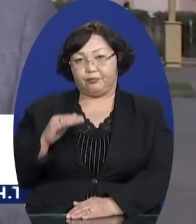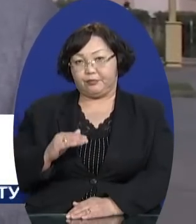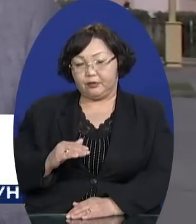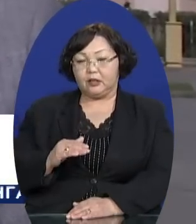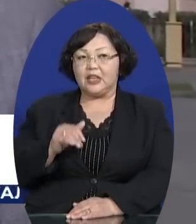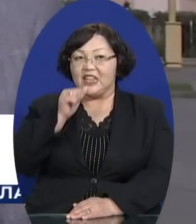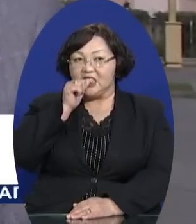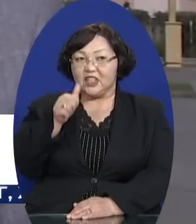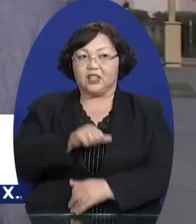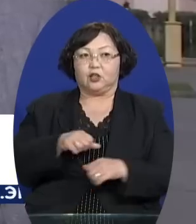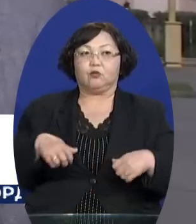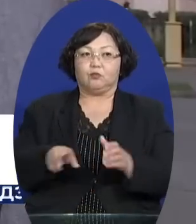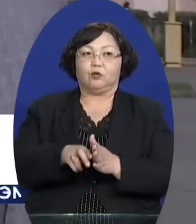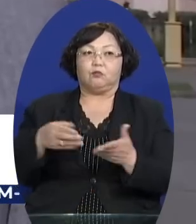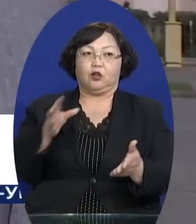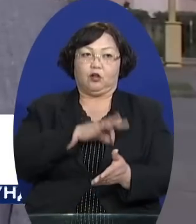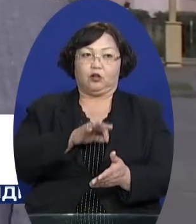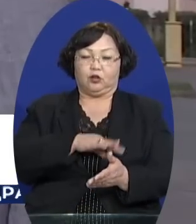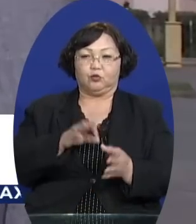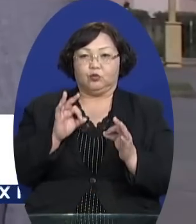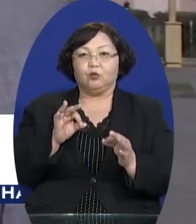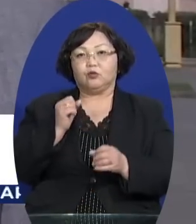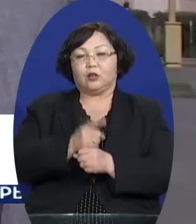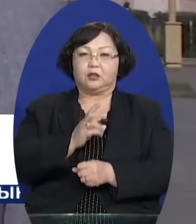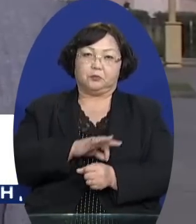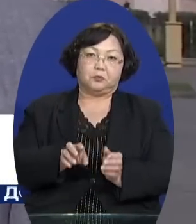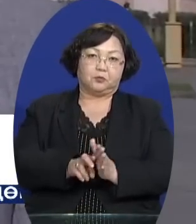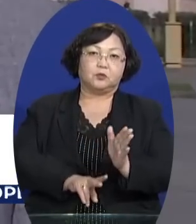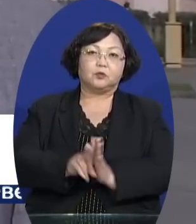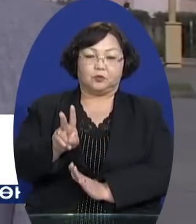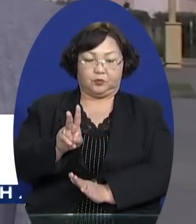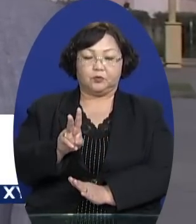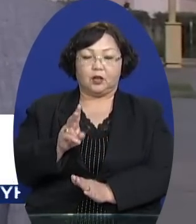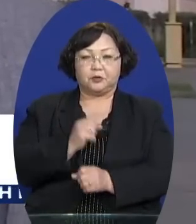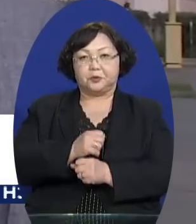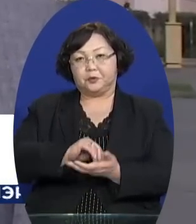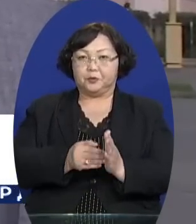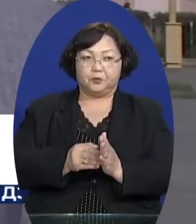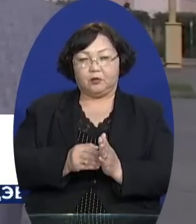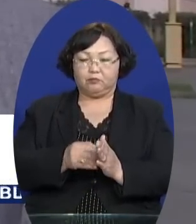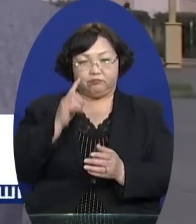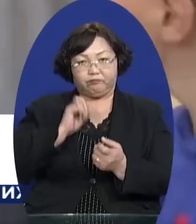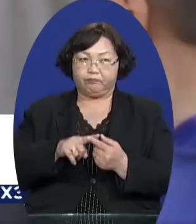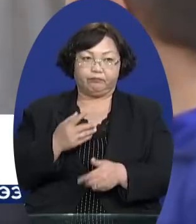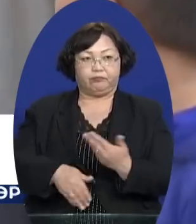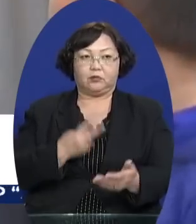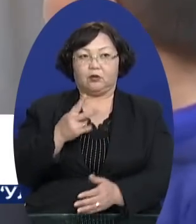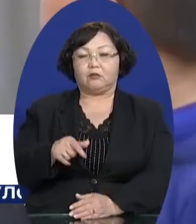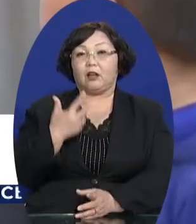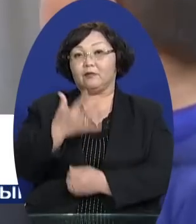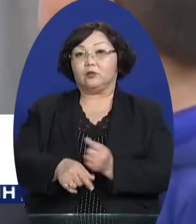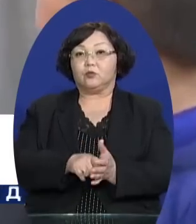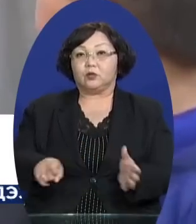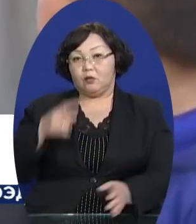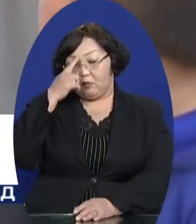одоо тэр одоо ашигтай зүйлд одоо хоригдол болж үлдэх юма гэсэн энэ зорилгын хүрээнд одоо ажиллаж төлөвлөөд 2.5 жил болж байна. Манай